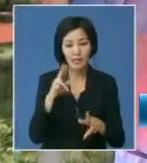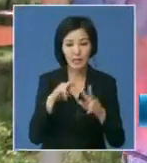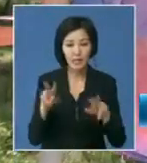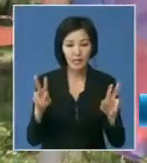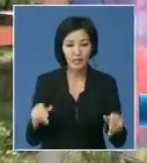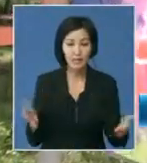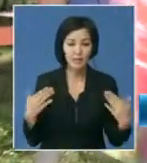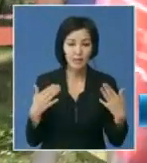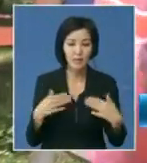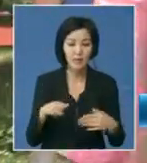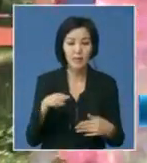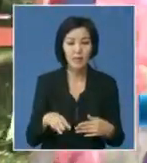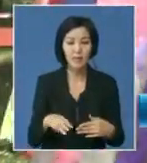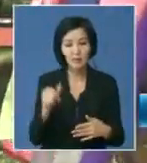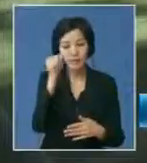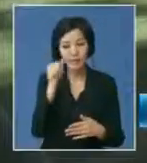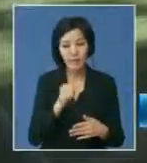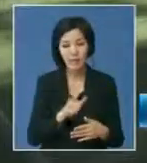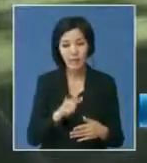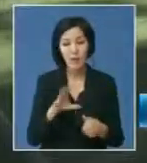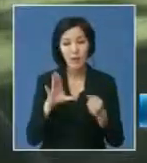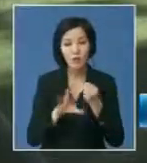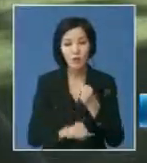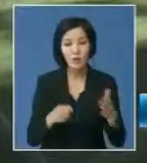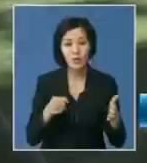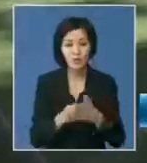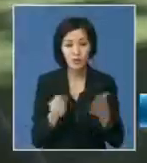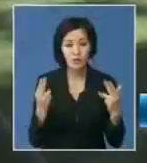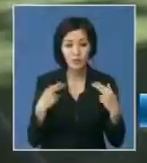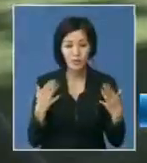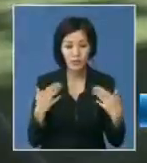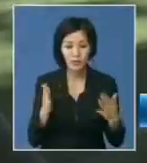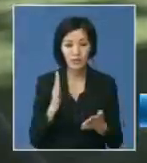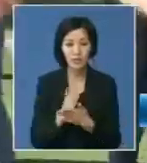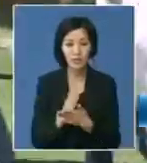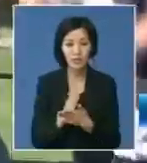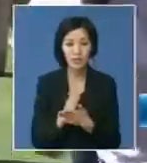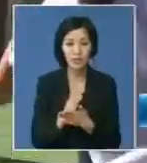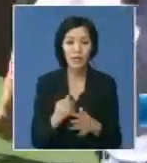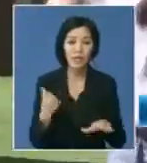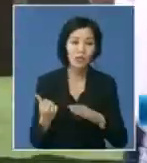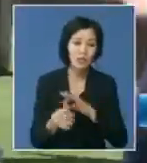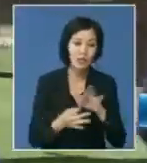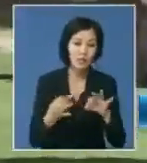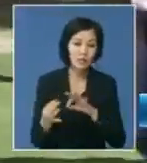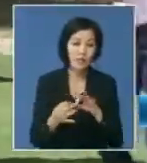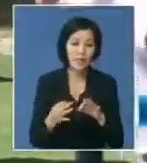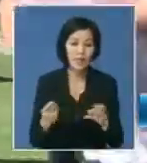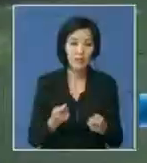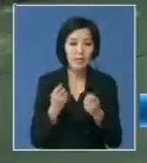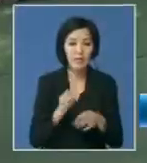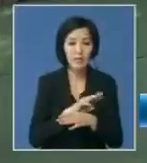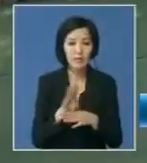болады. Лагер тамыз айының соңына дейін жұмыс істемек. Тынығушылар қатарында жетім балалар, аз қамтылған отбасының бүлдіршіндері де бар. Оларға